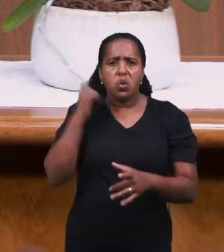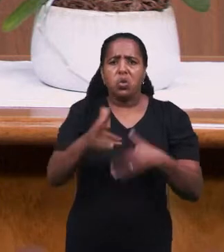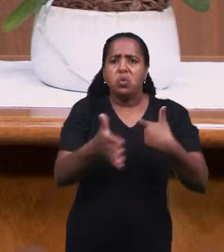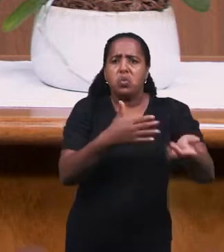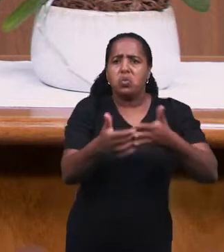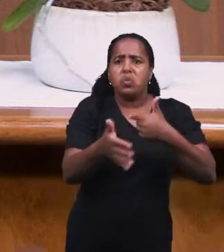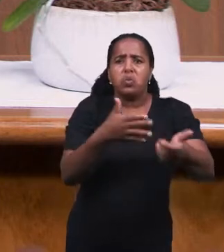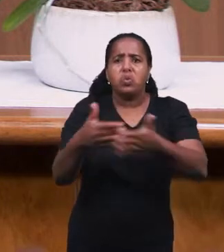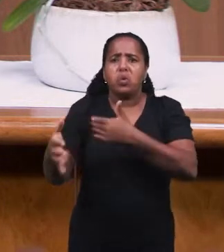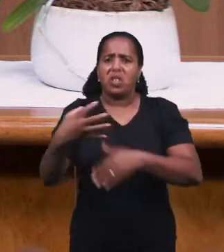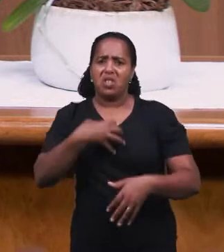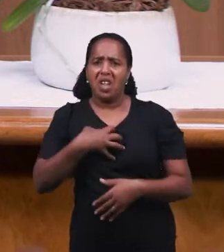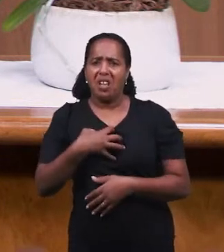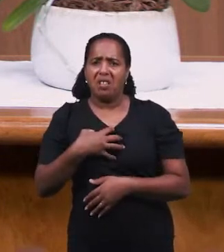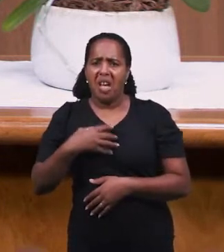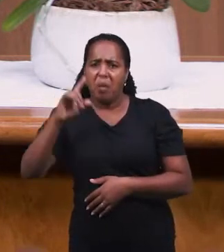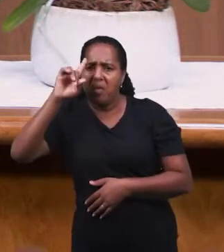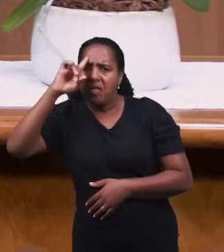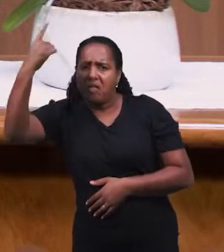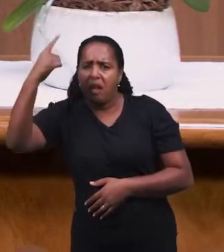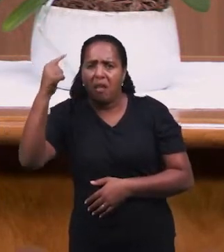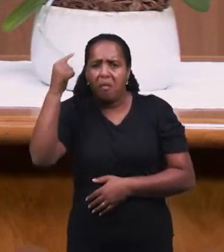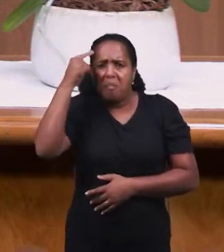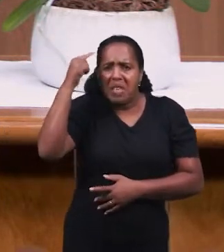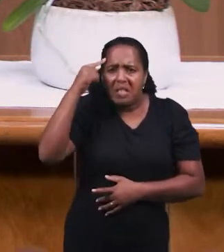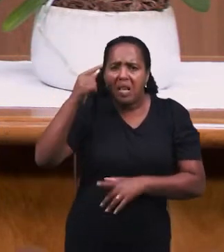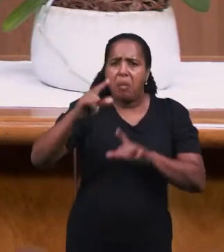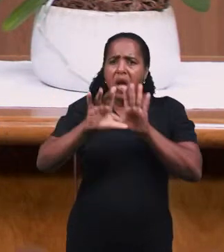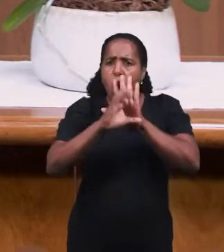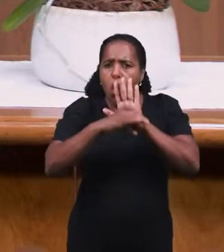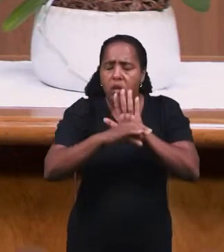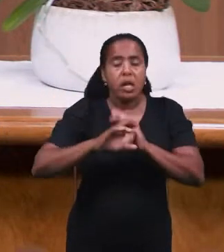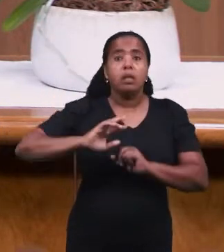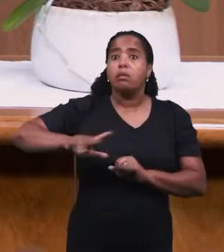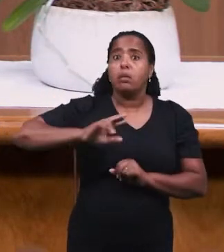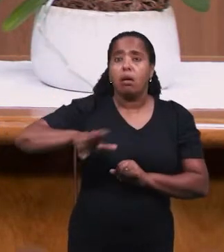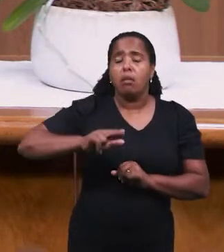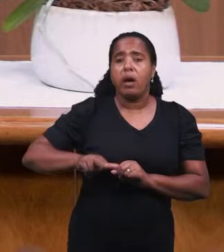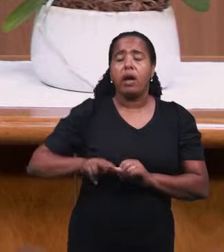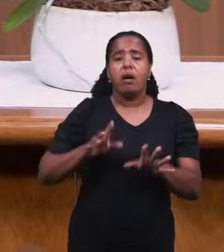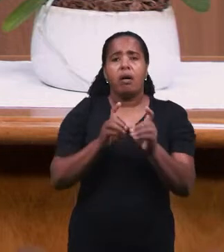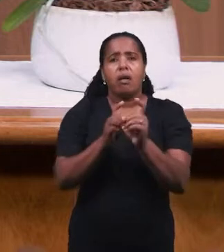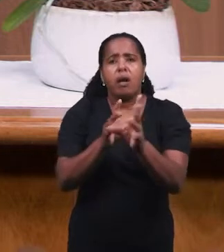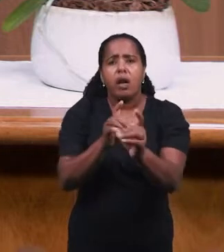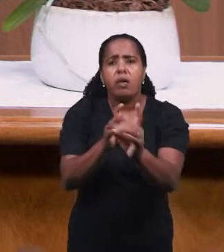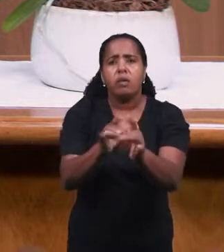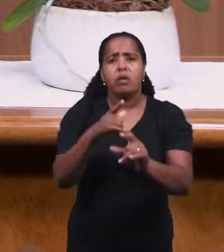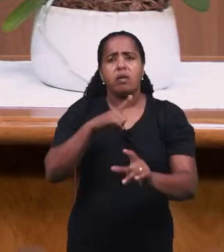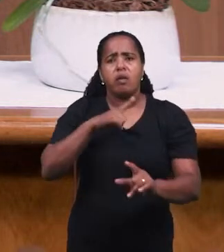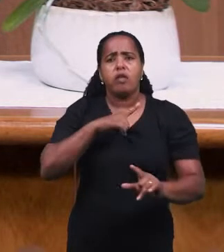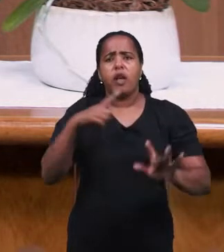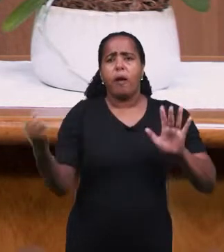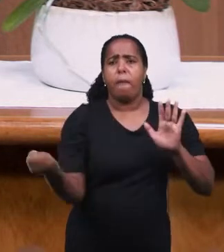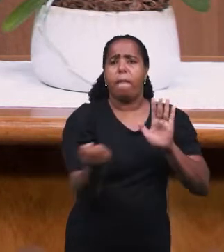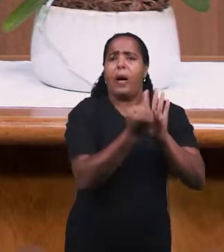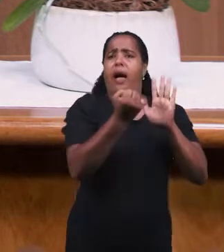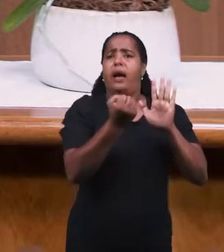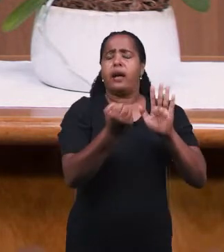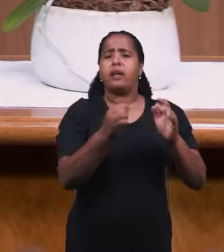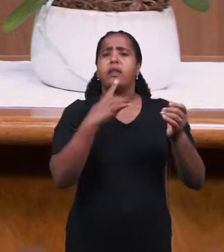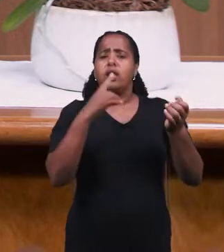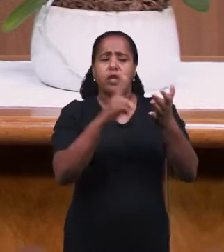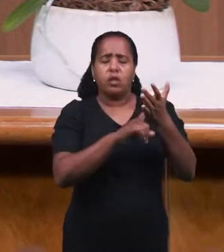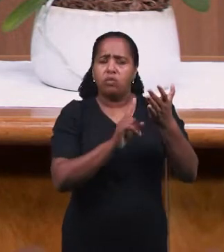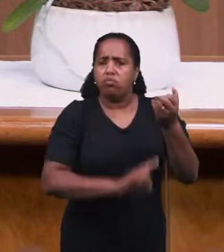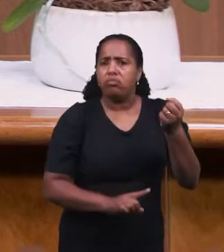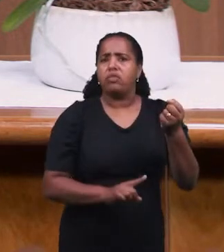La doctrine n'était pas faite de n'importe comment. Ce n'est pas un concept. Cette doctrine, c'est